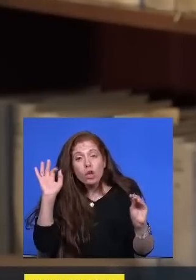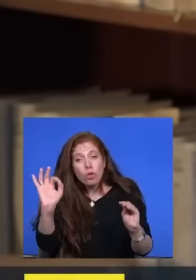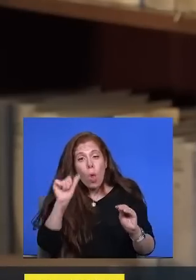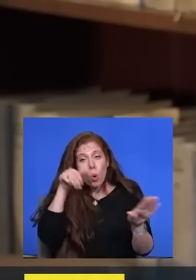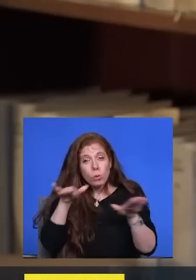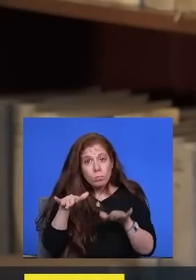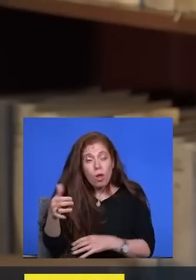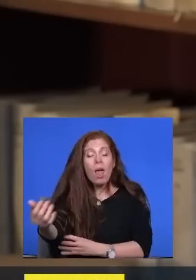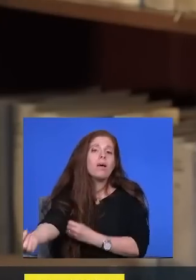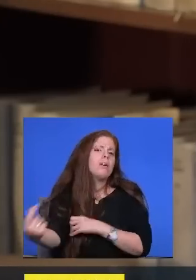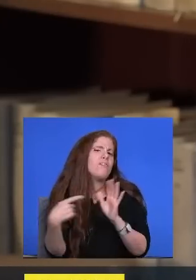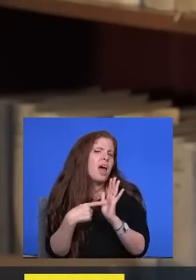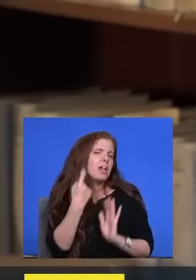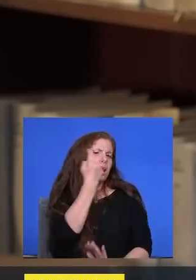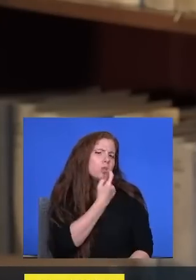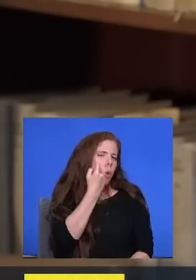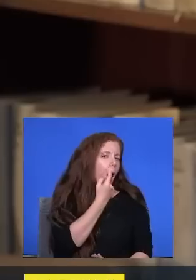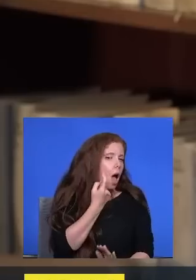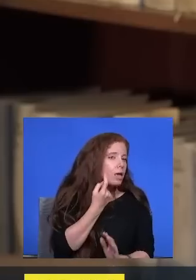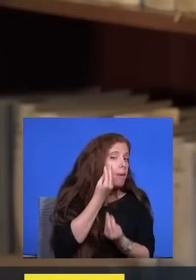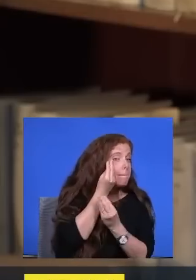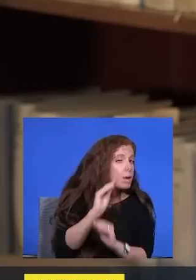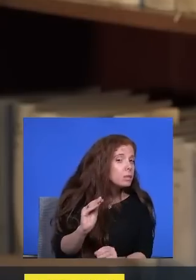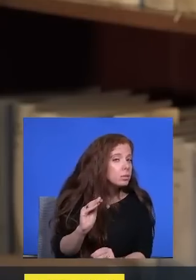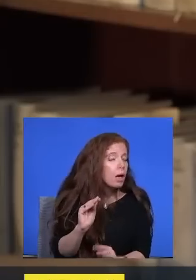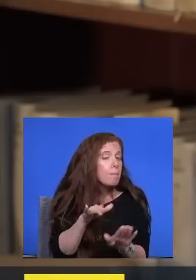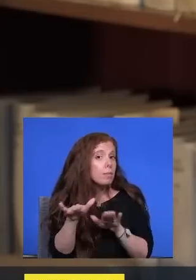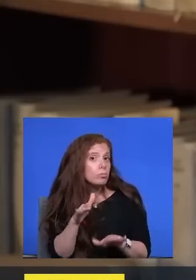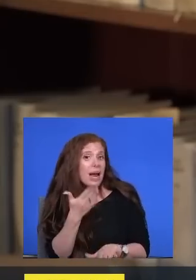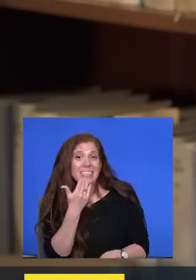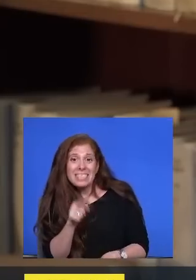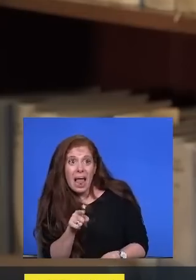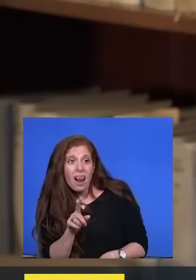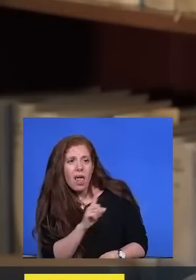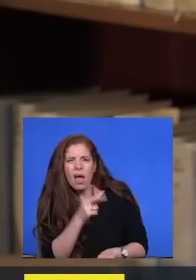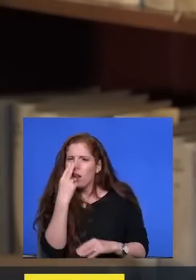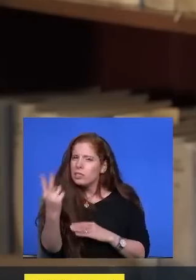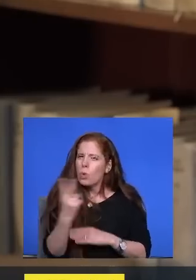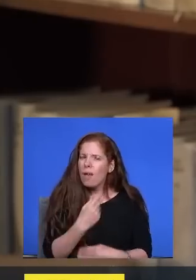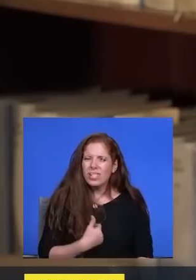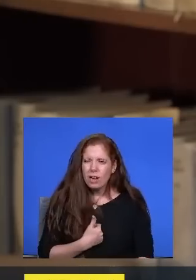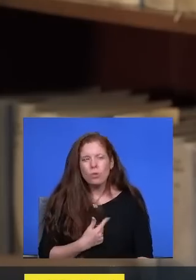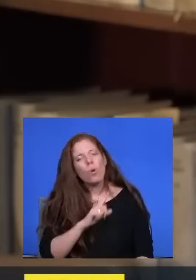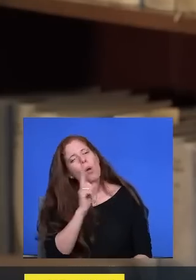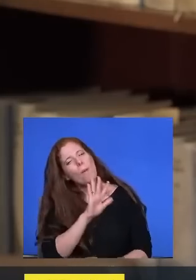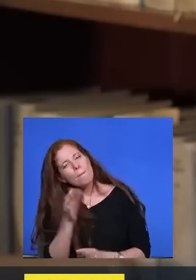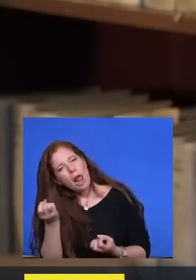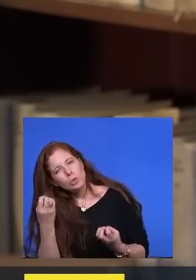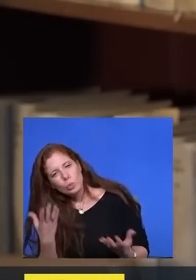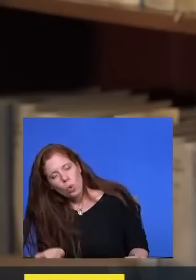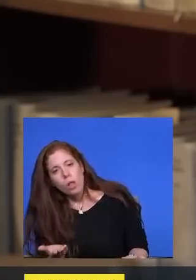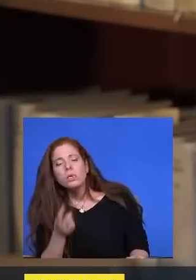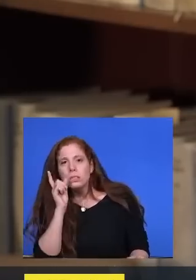הממשלה, ולכן אני טועה עם המסר מהממשל לישראל, אל תנסו לעבוד עלינו. בלי טריקים ובלי שטיקים,